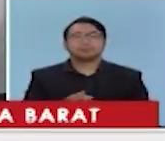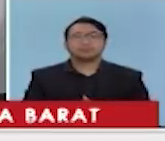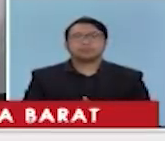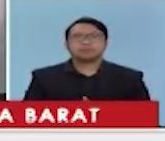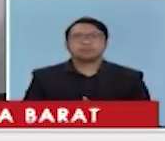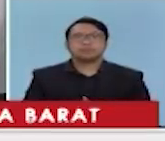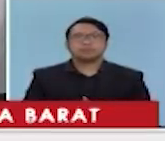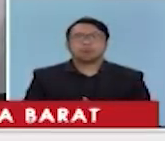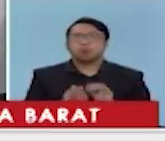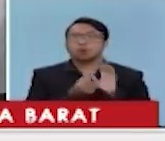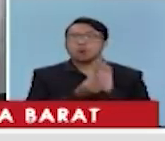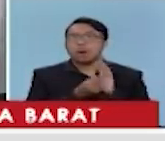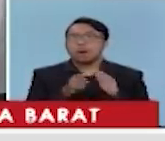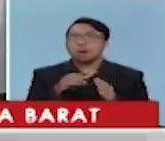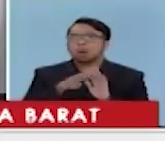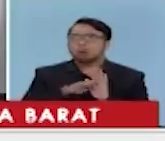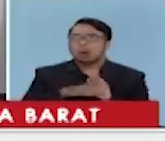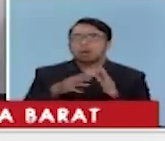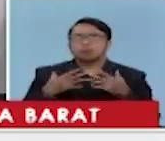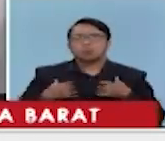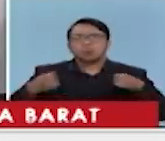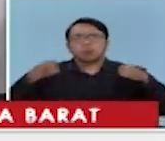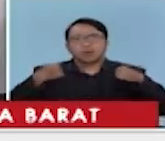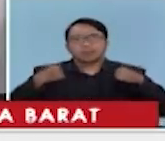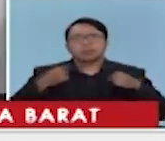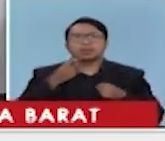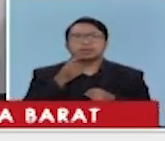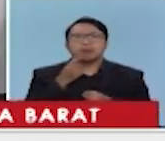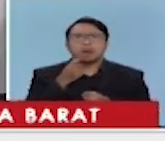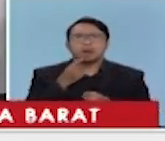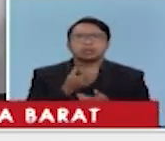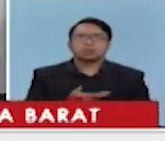atau aturan yang kuat yang menyebabkan orang bisa